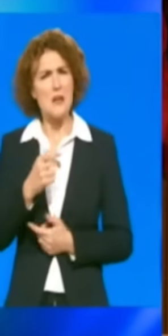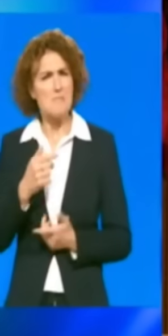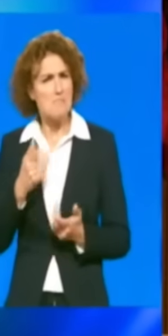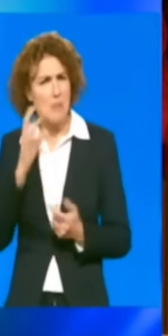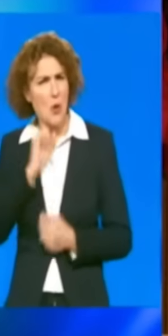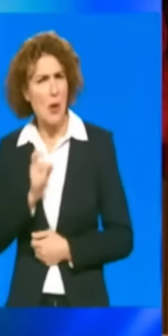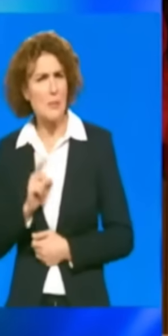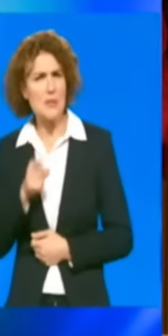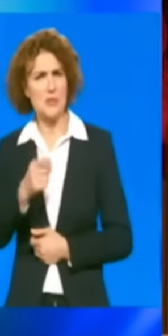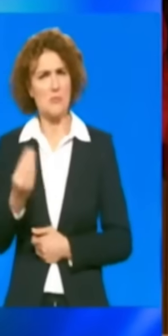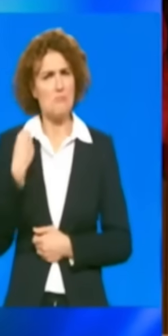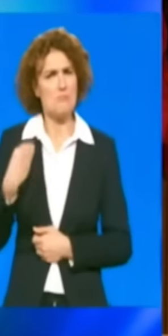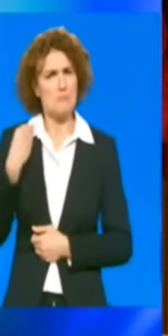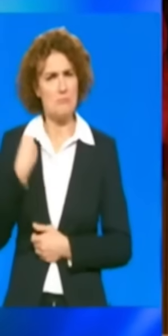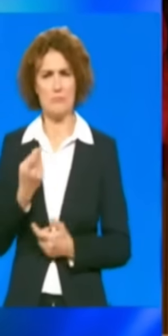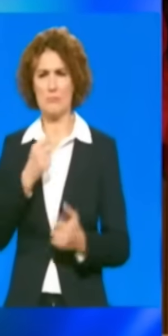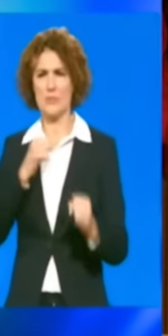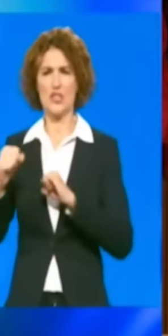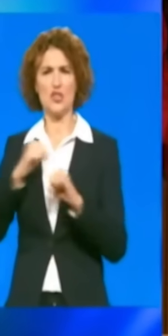d'Italia